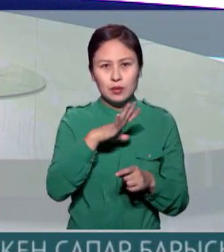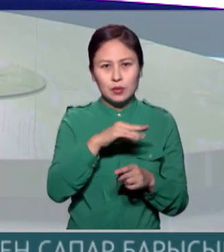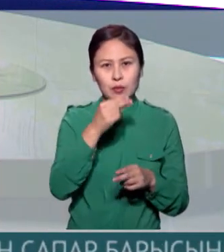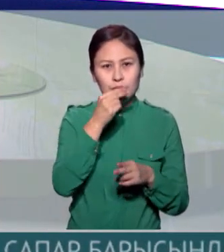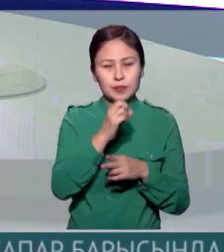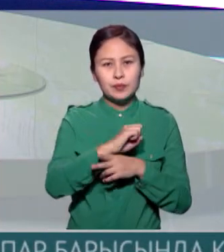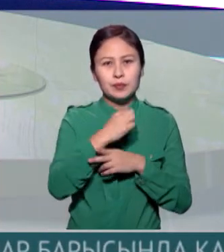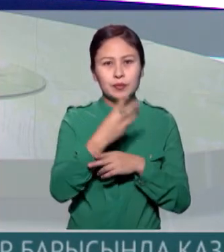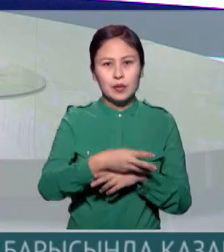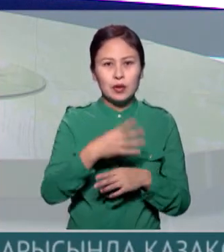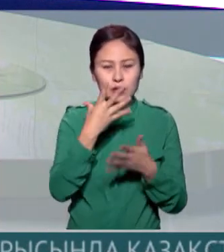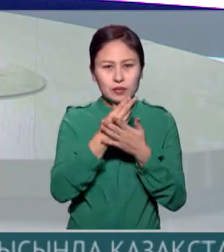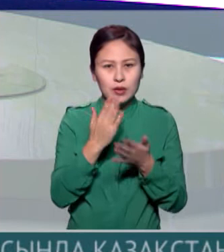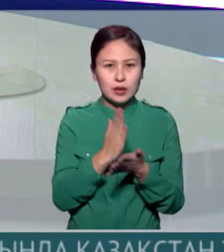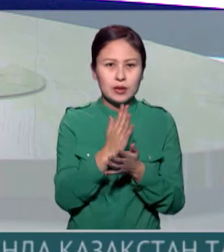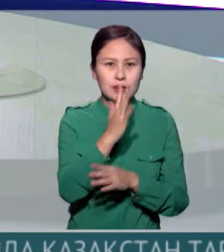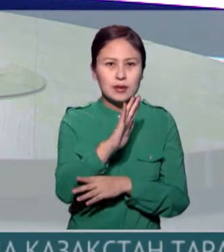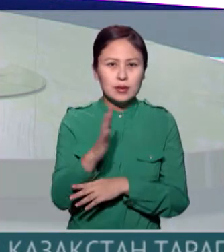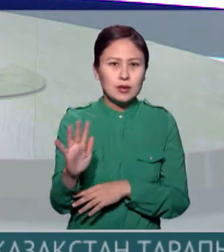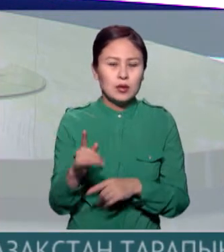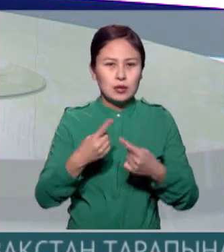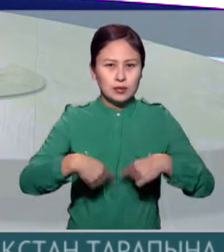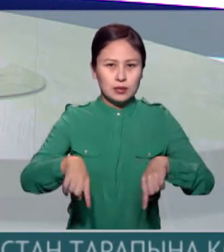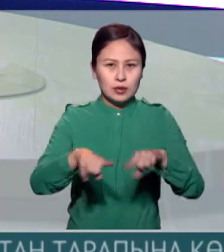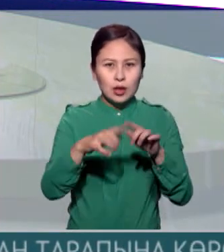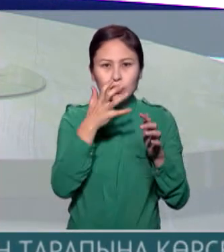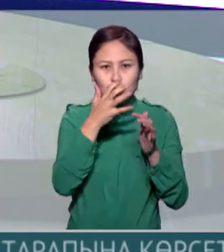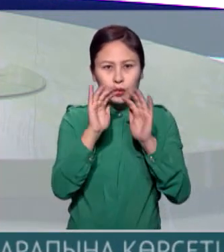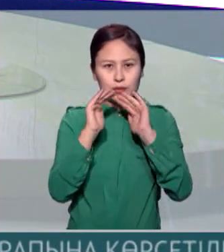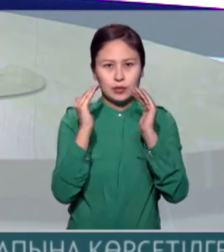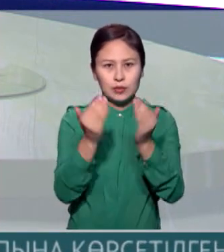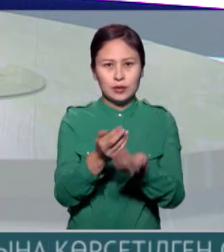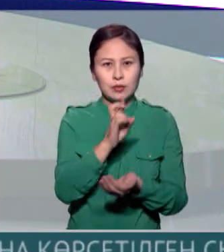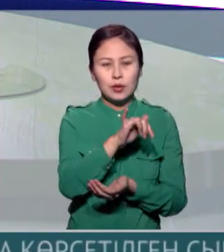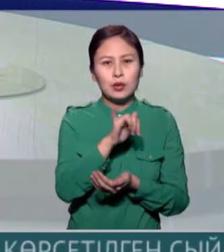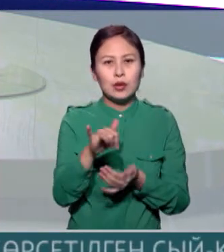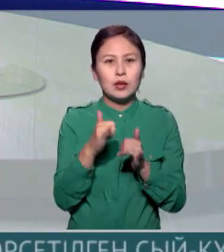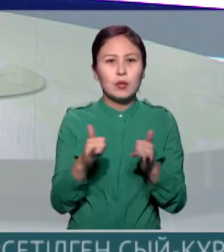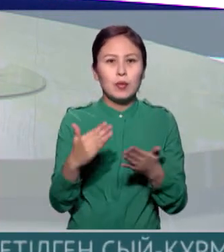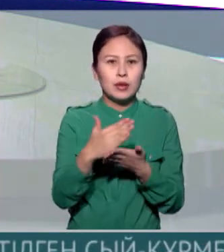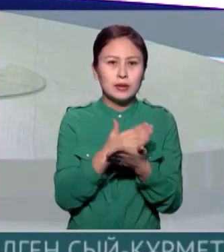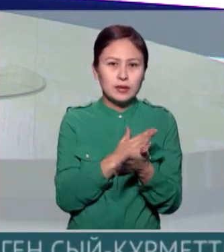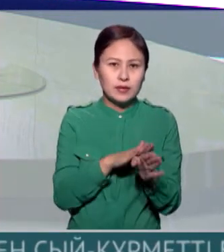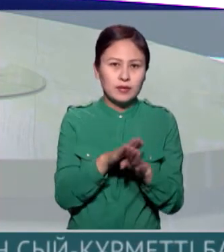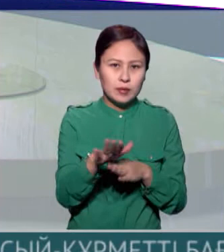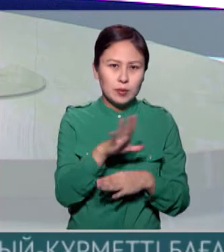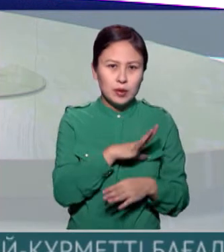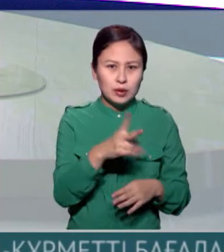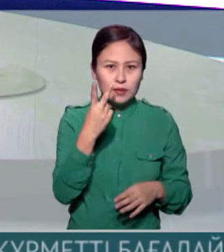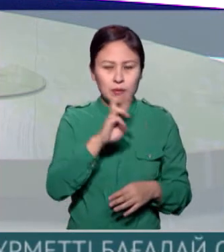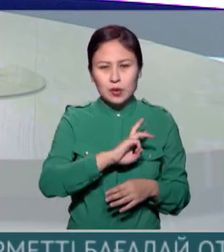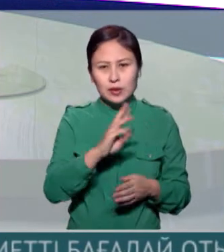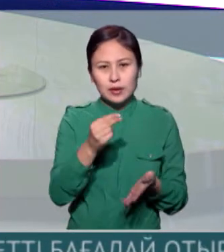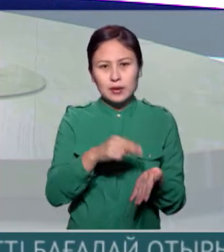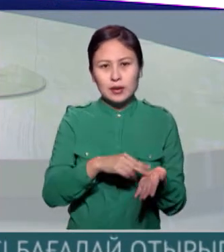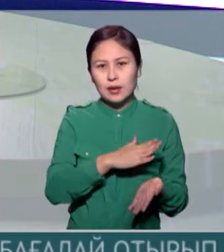көкөніспен қамтып отырған балабақша бар. Тәлім ордасының ауласындағы жылжай Біріккен ұлттар ұйымының даму бағдарламасы аясында іске қосылды. Құны 2